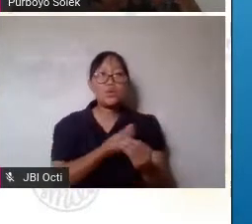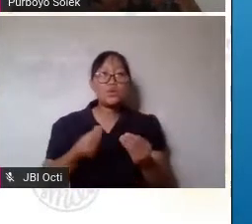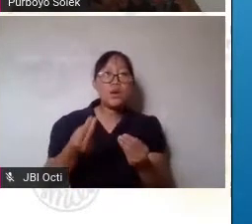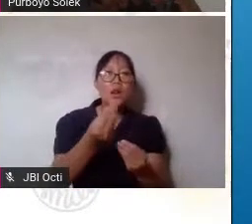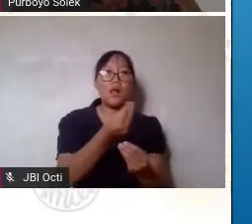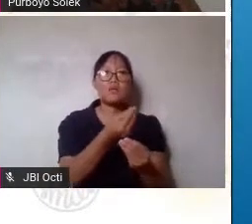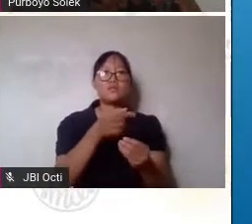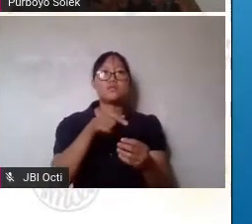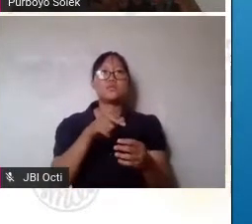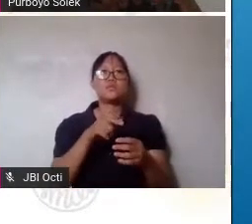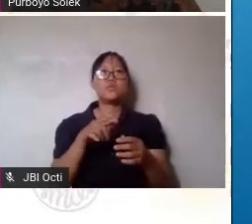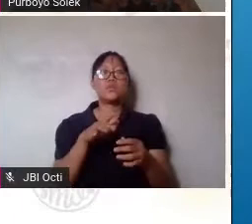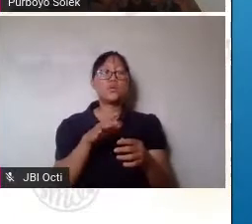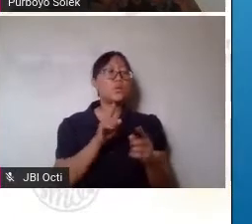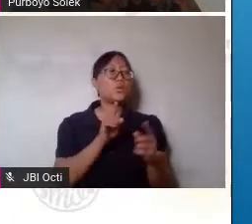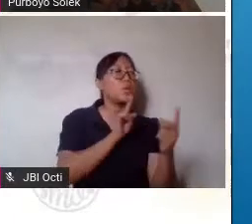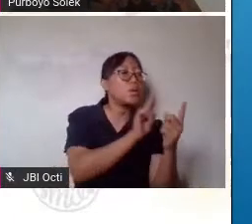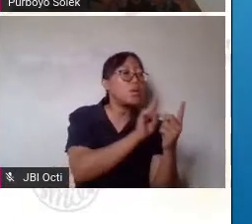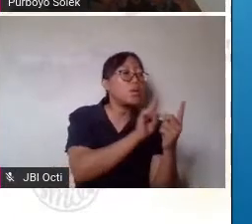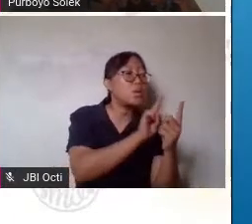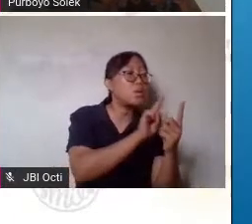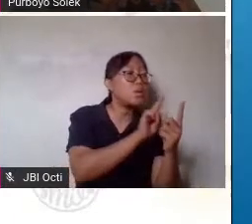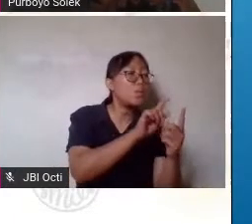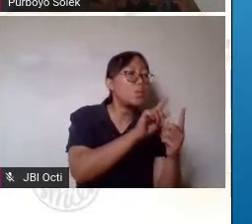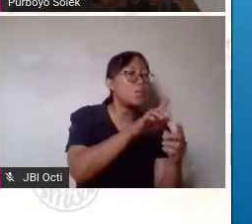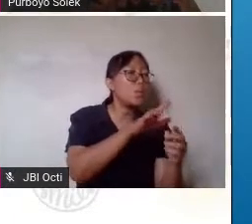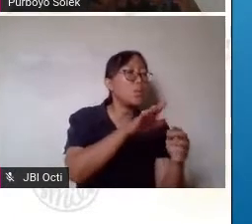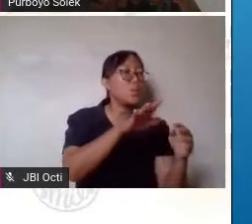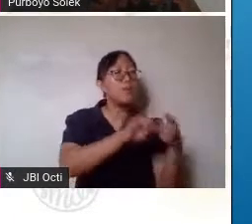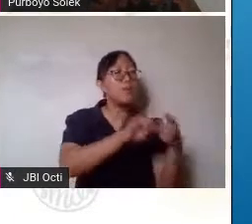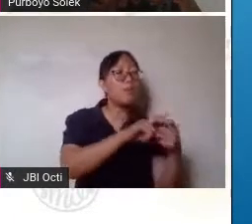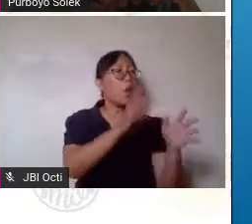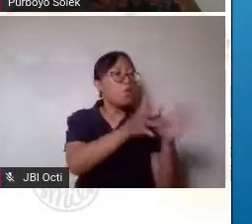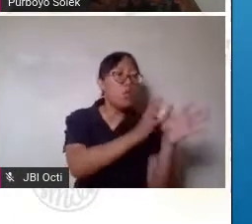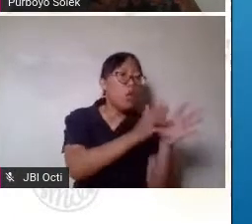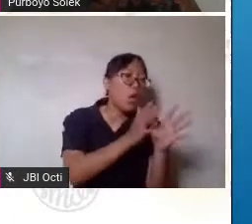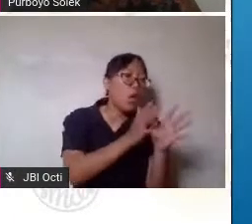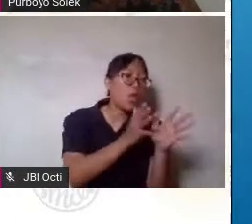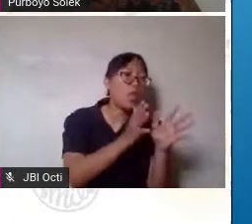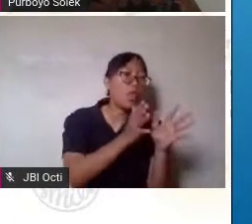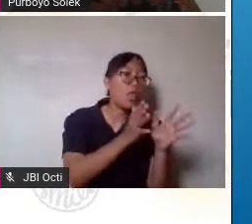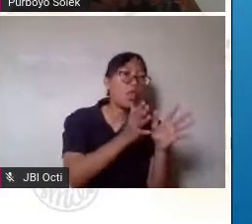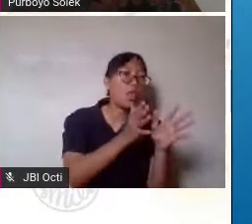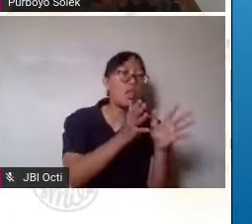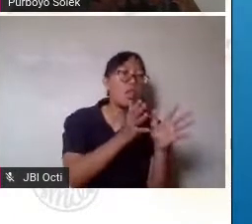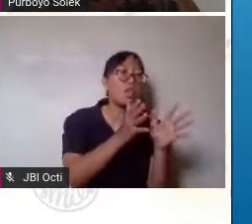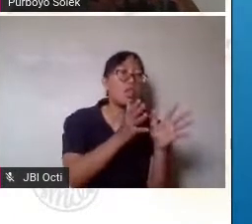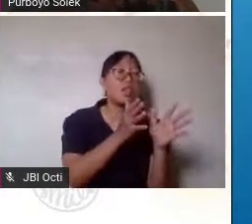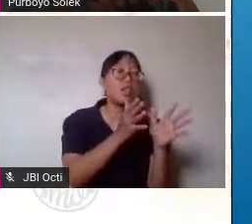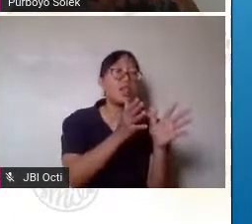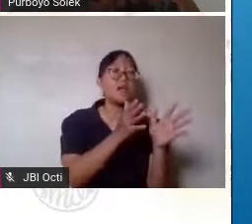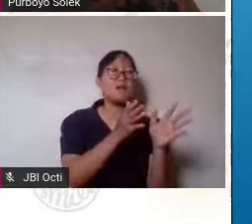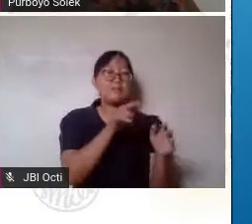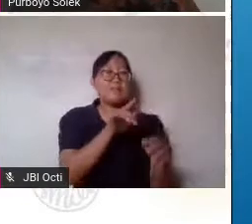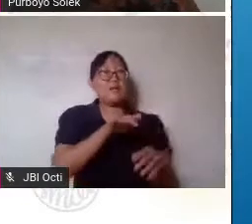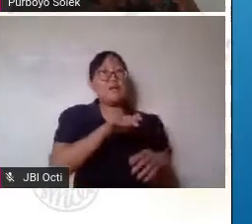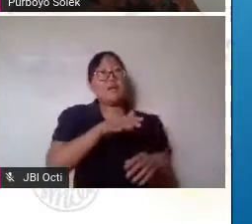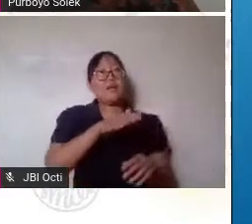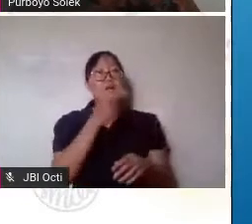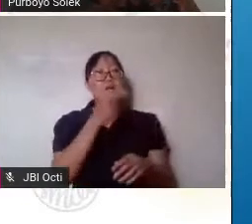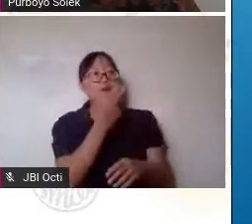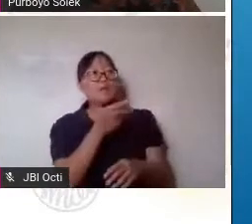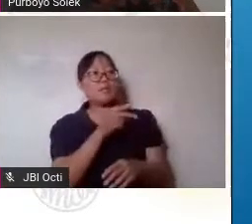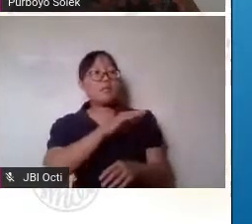yang berbeda, yang ngajak ngobrol, ya bahkan kalau kita lihat anaknya sering sekali ya ngomong